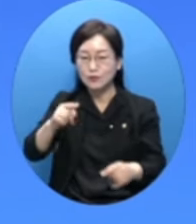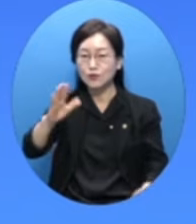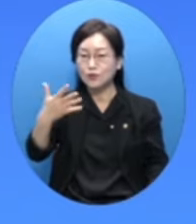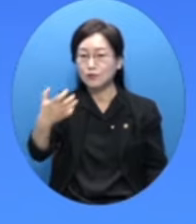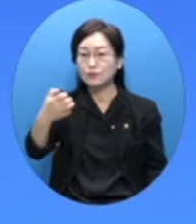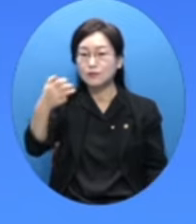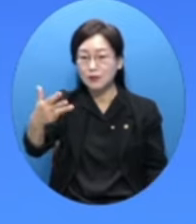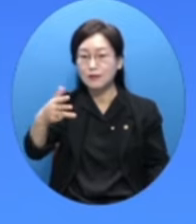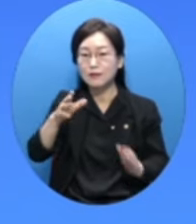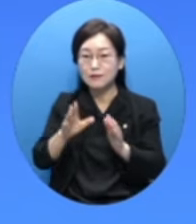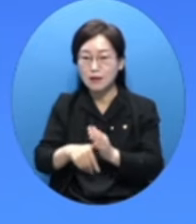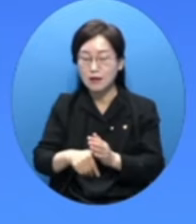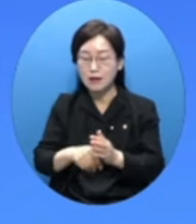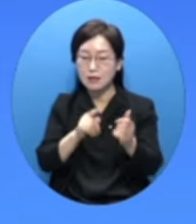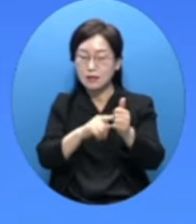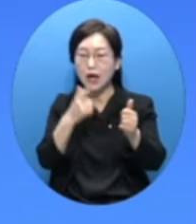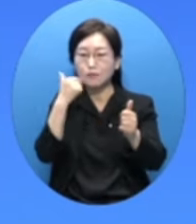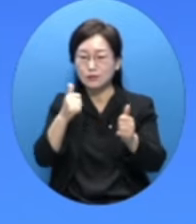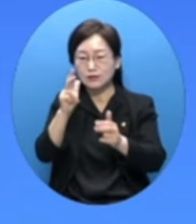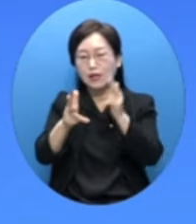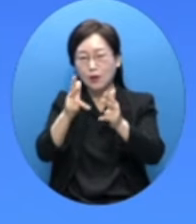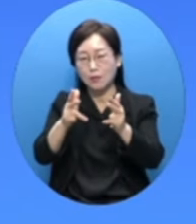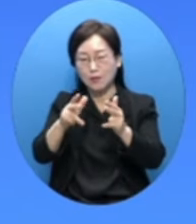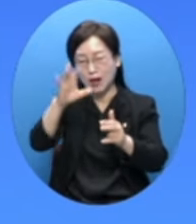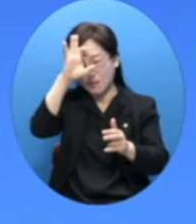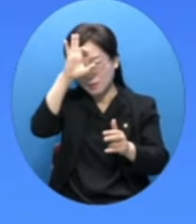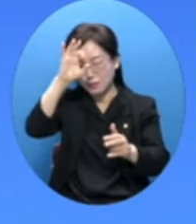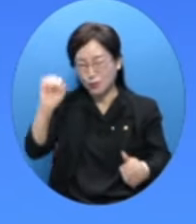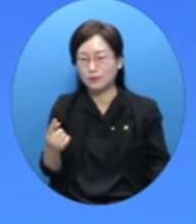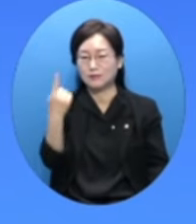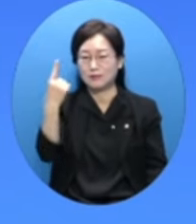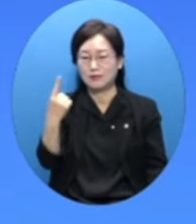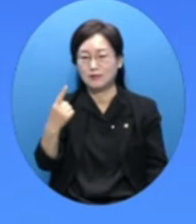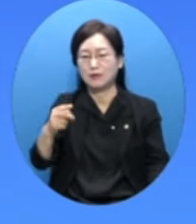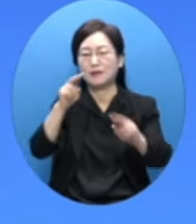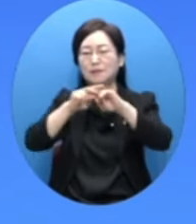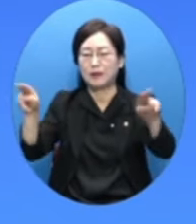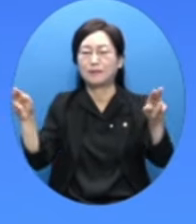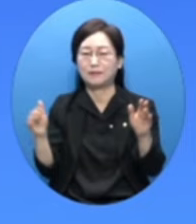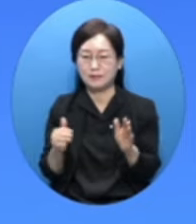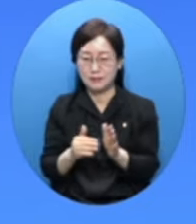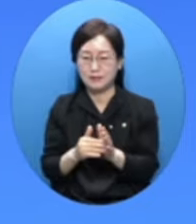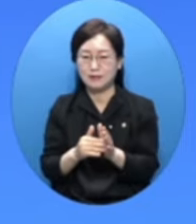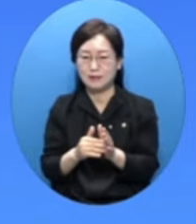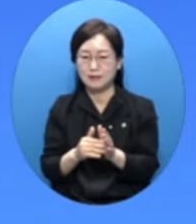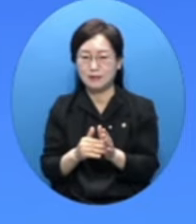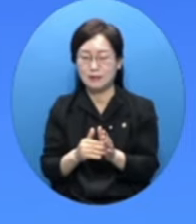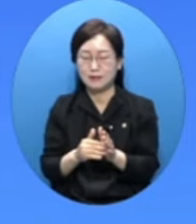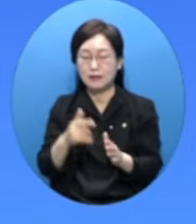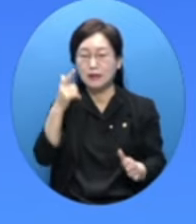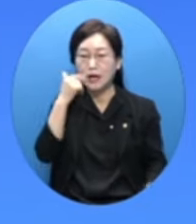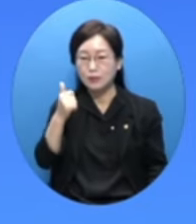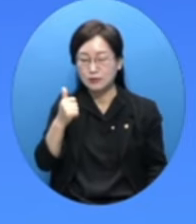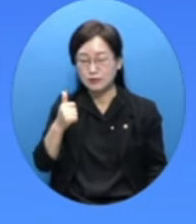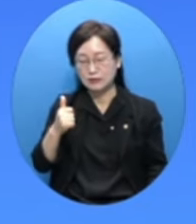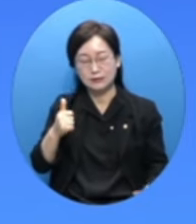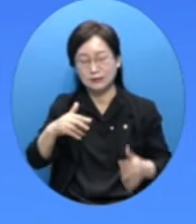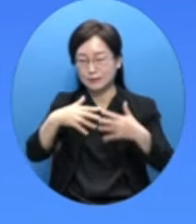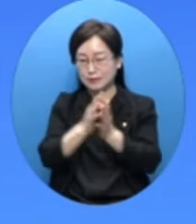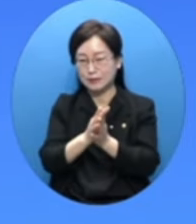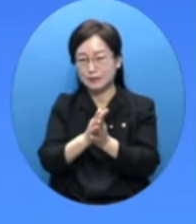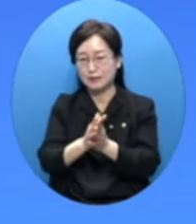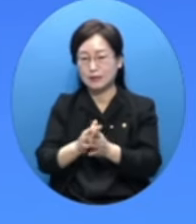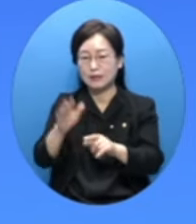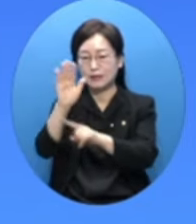1998년에 그의 아버님이 하시던 사업이 IMF로 말미암아 파산에 이르면서 아버님이 다 정리하고 지방으로